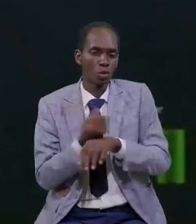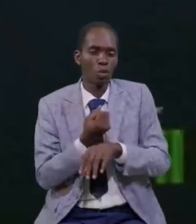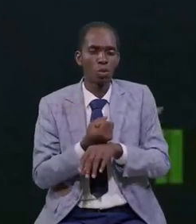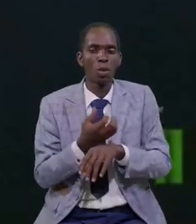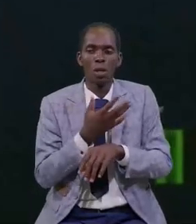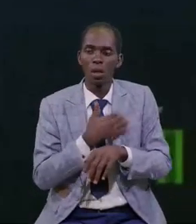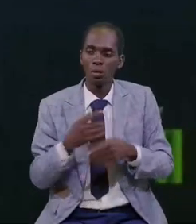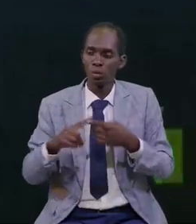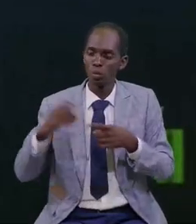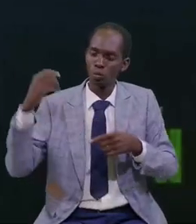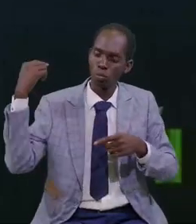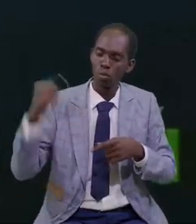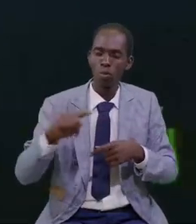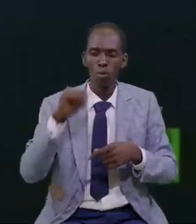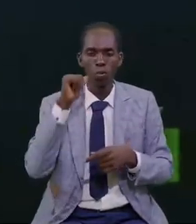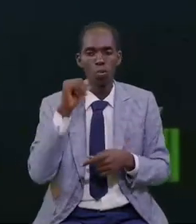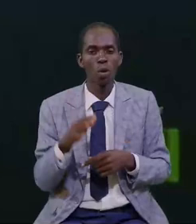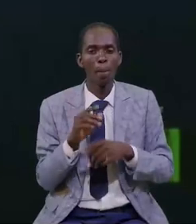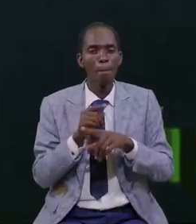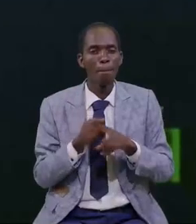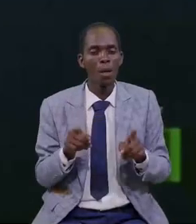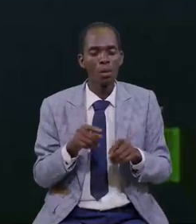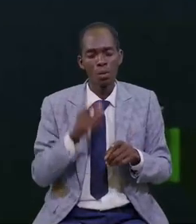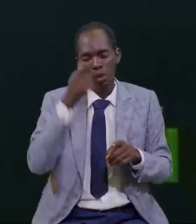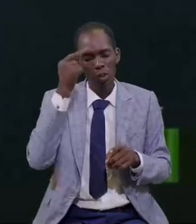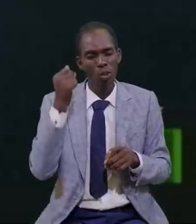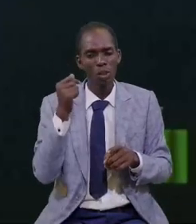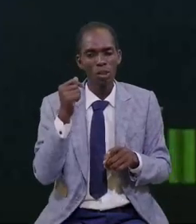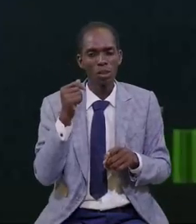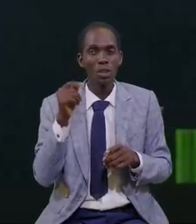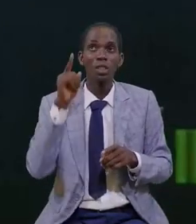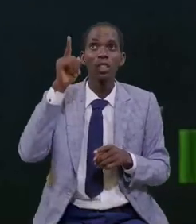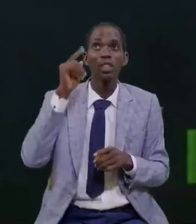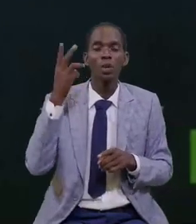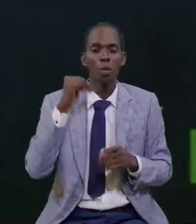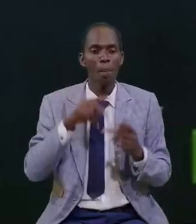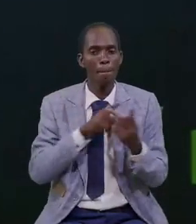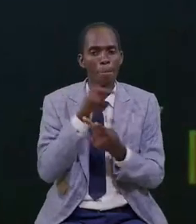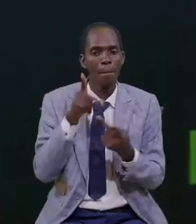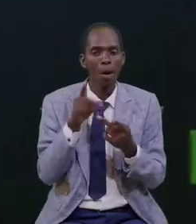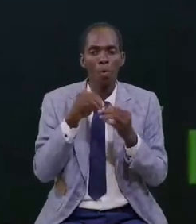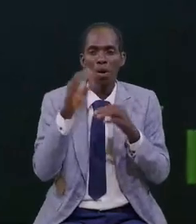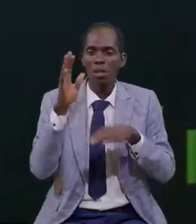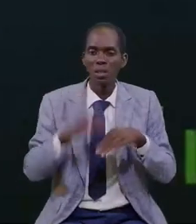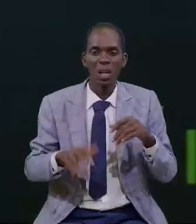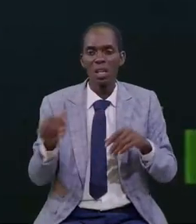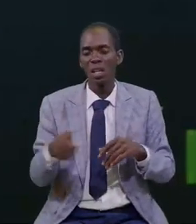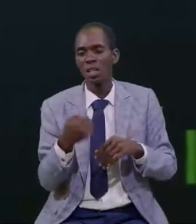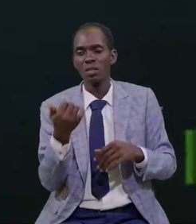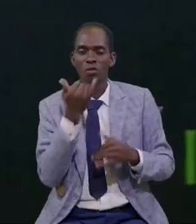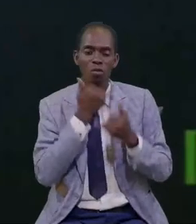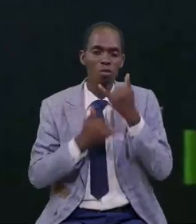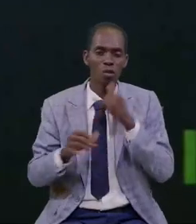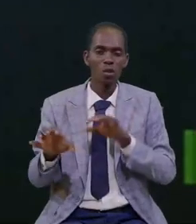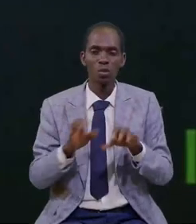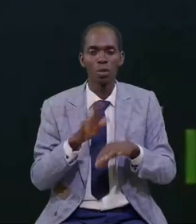la lapider parce qu'elle parce qu' l'uile était parfait au-delà de toute perfection sur terre mais